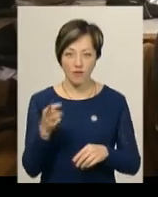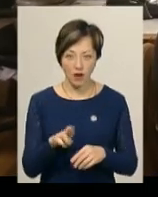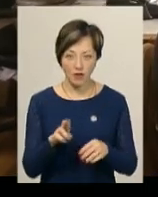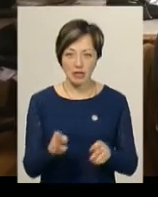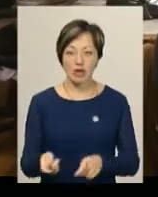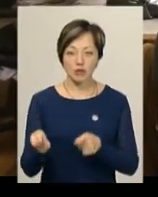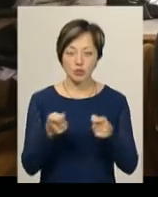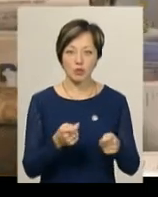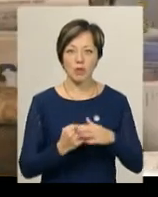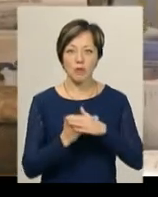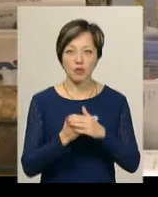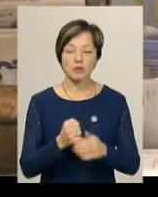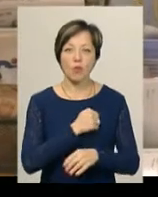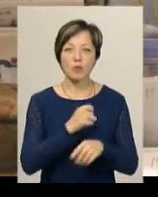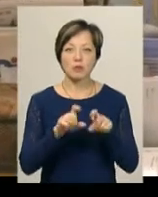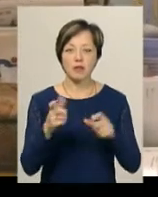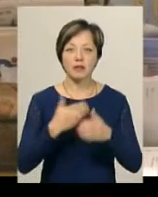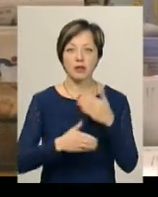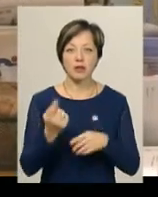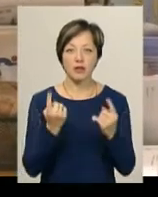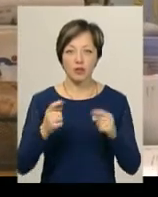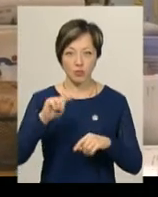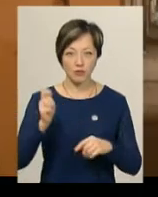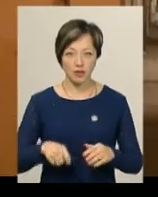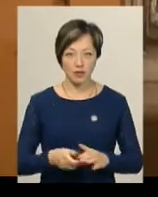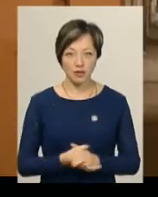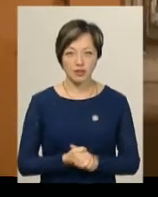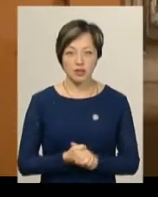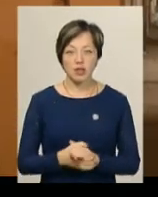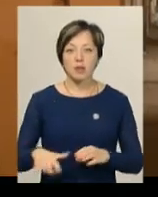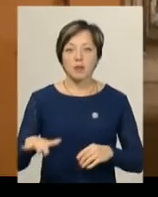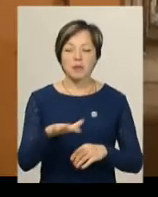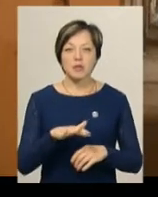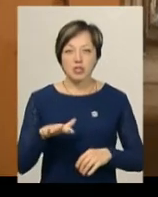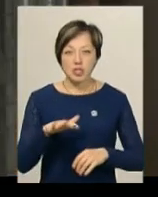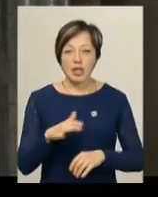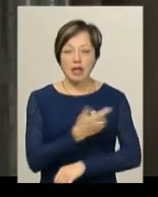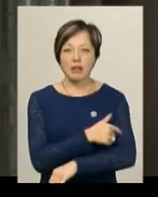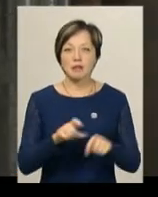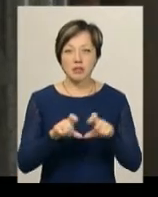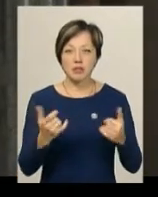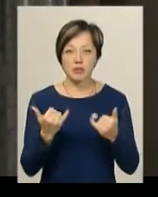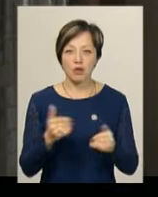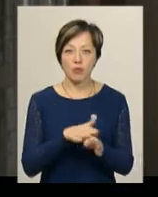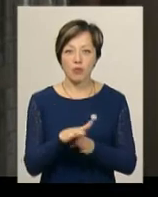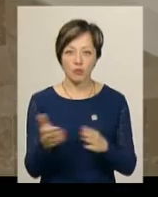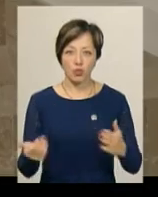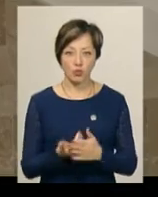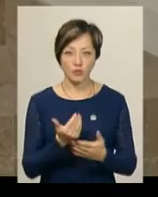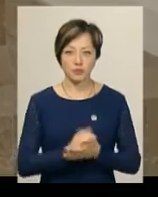транспортуються на базу в госпіталь інвалідів Великої вітчизняної війни. Приміщення диспансеру зараз повністю оновлюють.